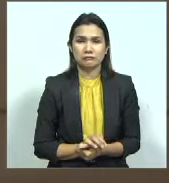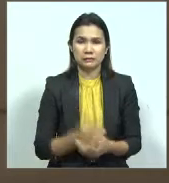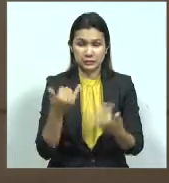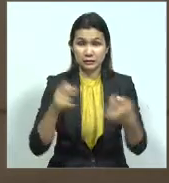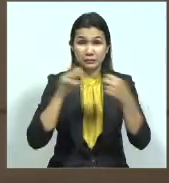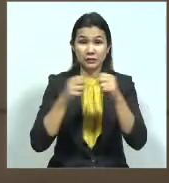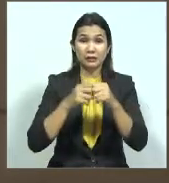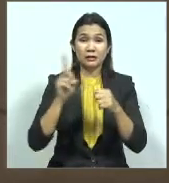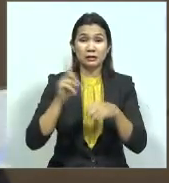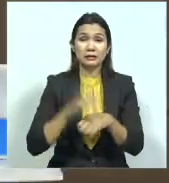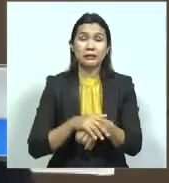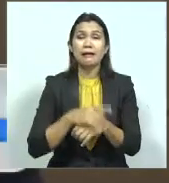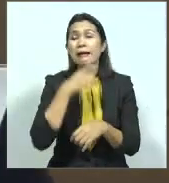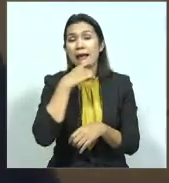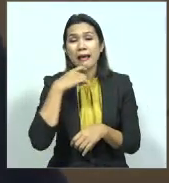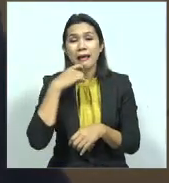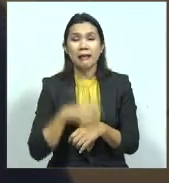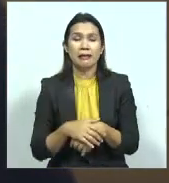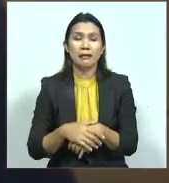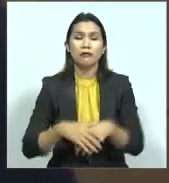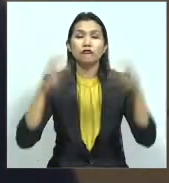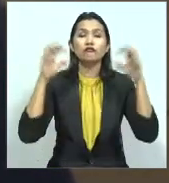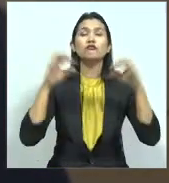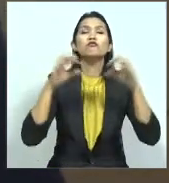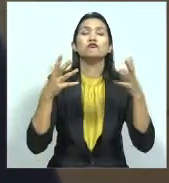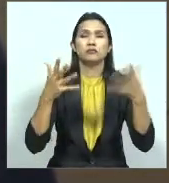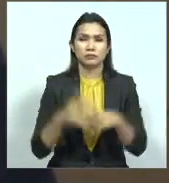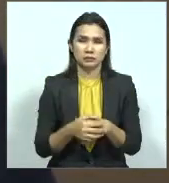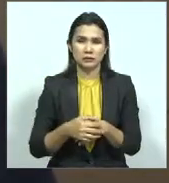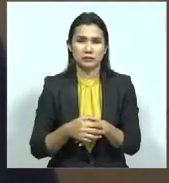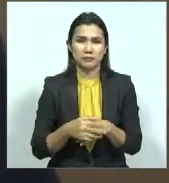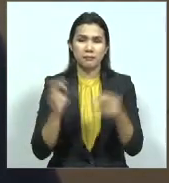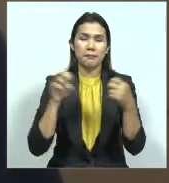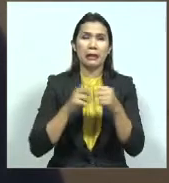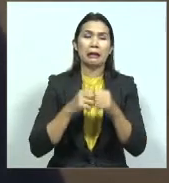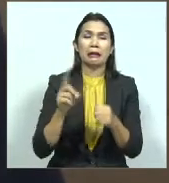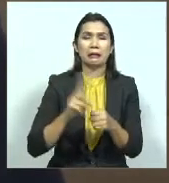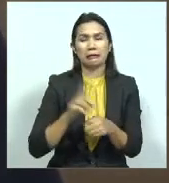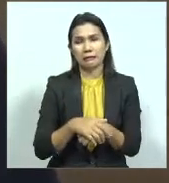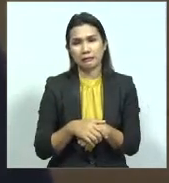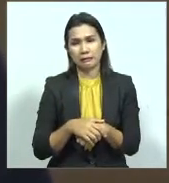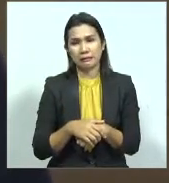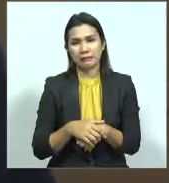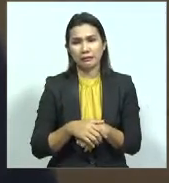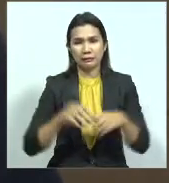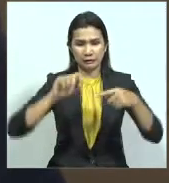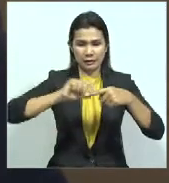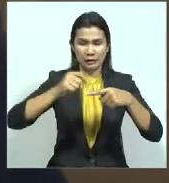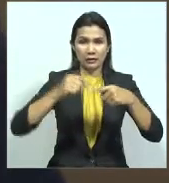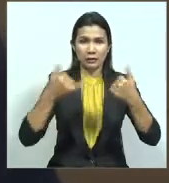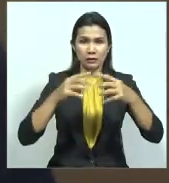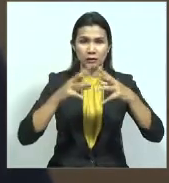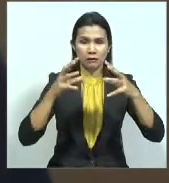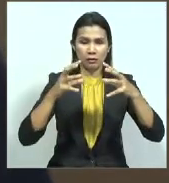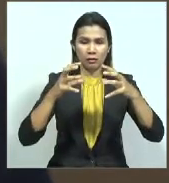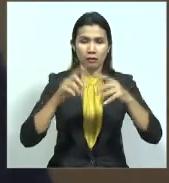าก็คือว่าภัยแล้งน้ำฝนไม่มีนะฝนไม่มีนี่ปัญหาก็เกิดว่า ข้าวโพดมันก็เหี่ยวข้